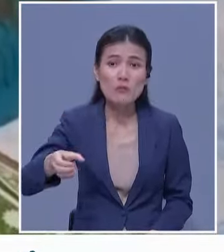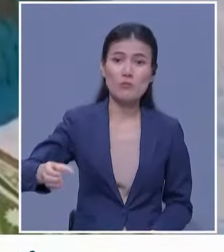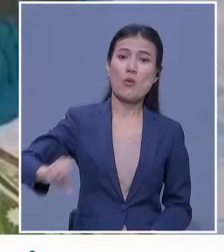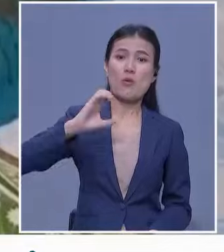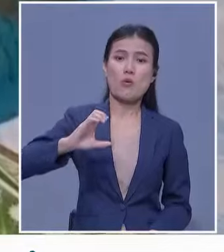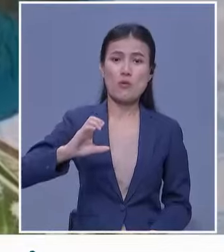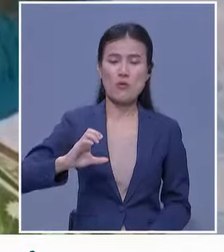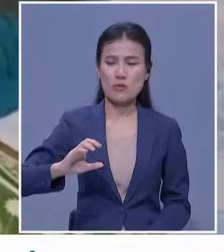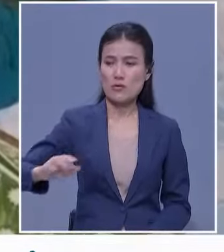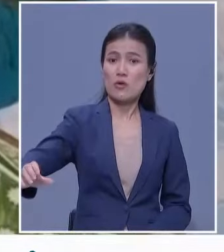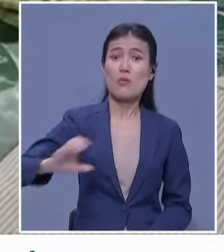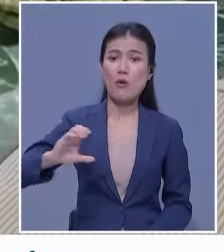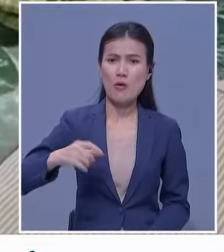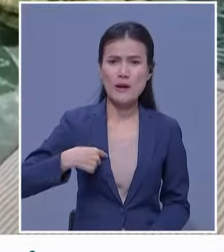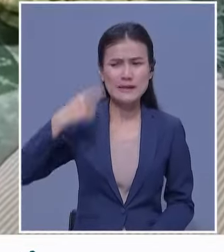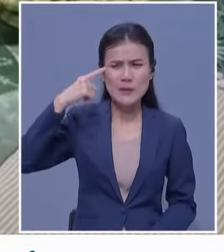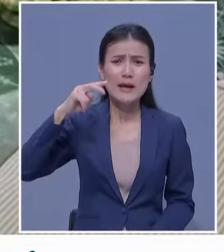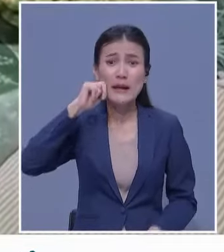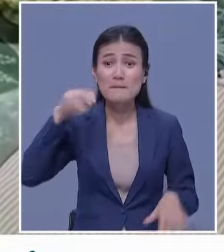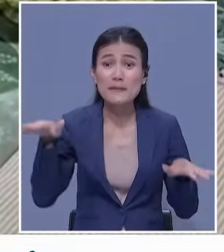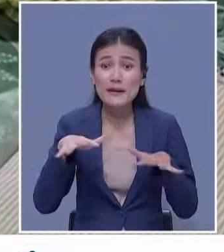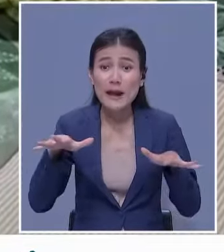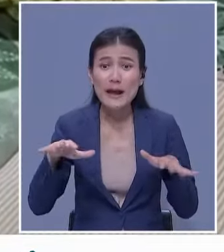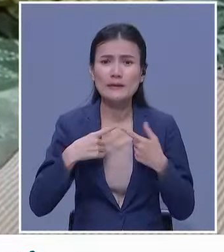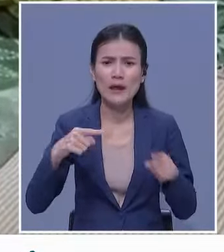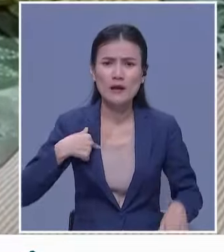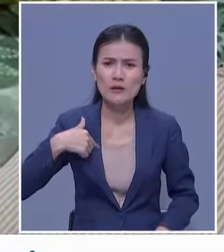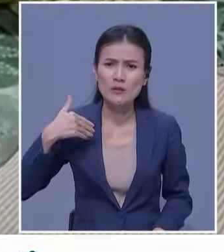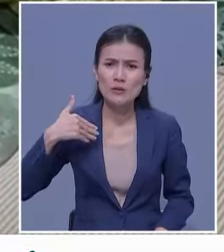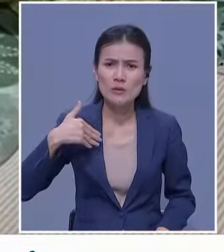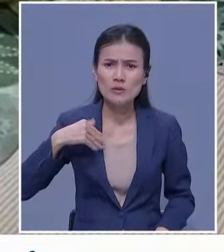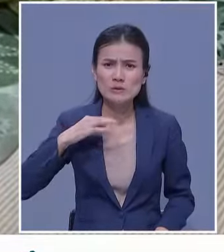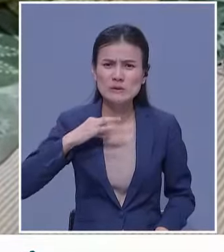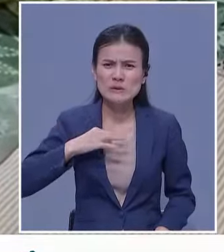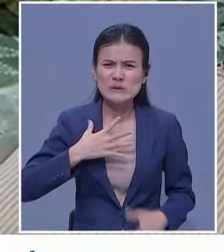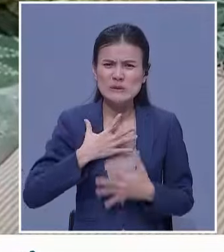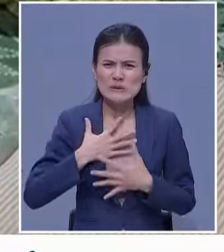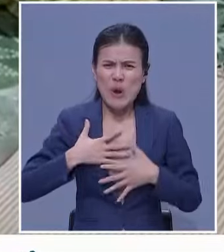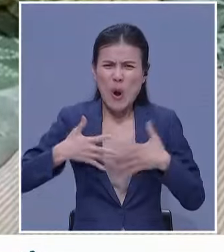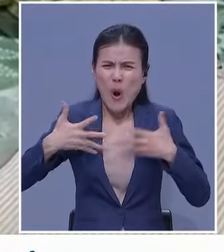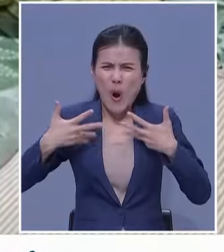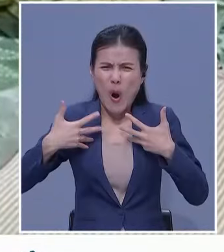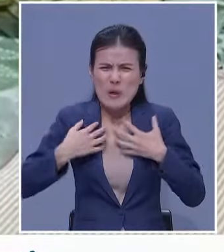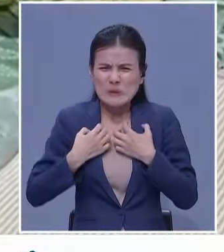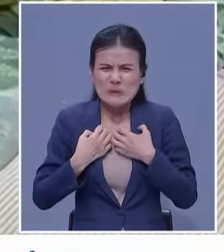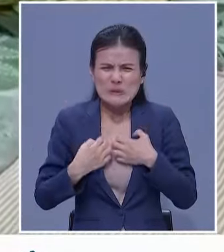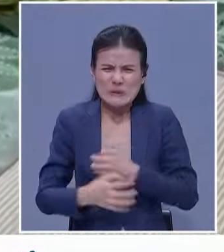าตอนแรกคิดว่าเป็นน้ำธรรมดาแต่ตอนหลังเนี่ยมารู้เป็นน้ำกรดเพราะว่ามันแสบร้อนมากนะครับ ค่ะ เ